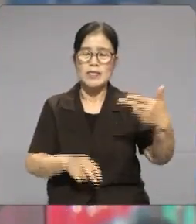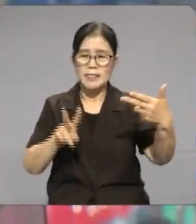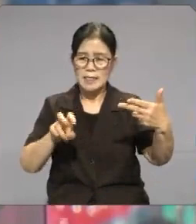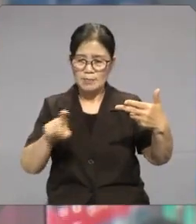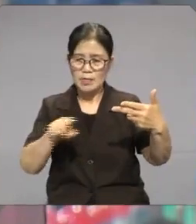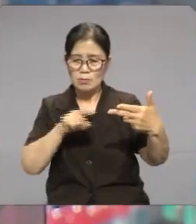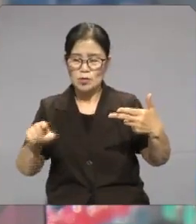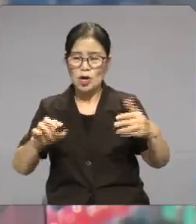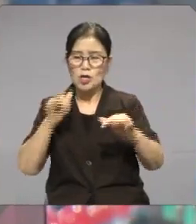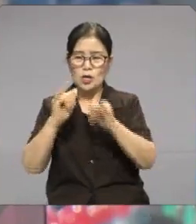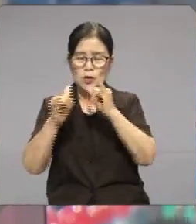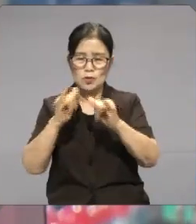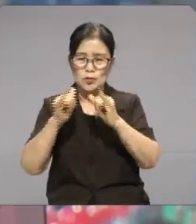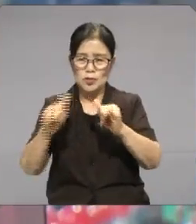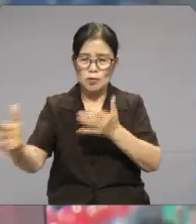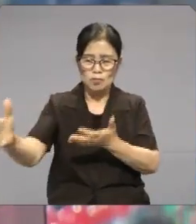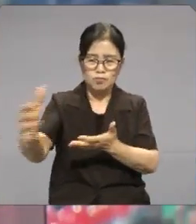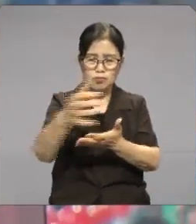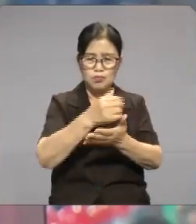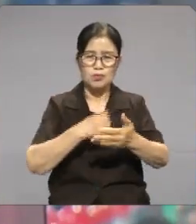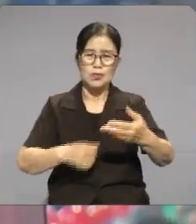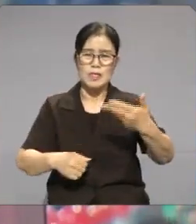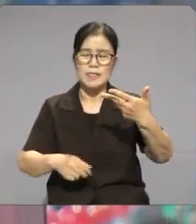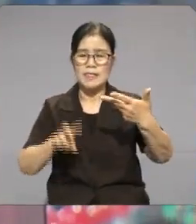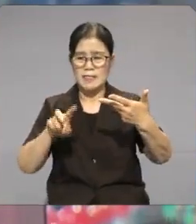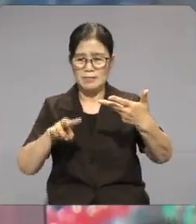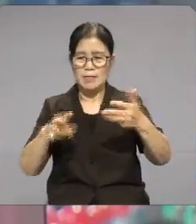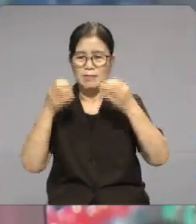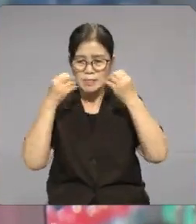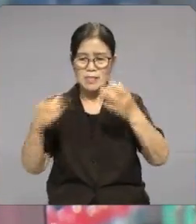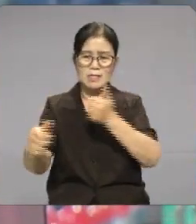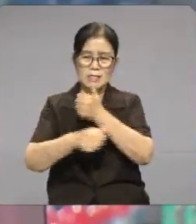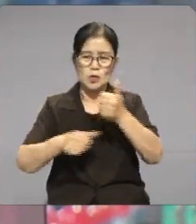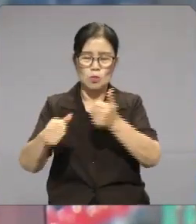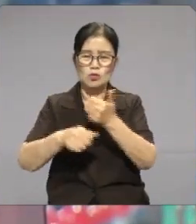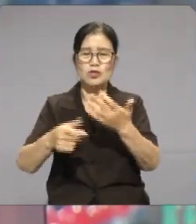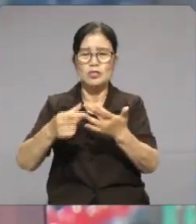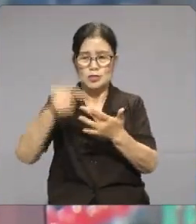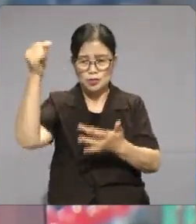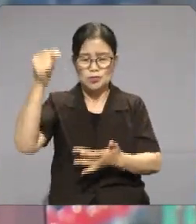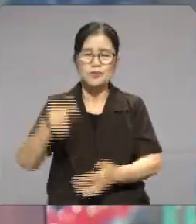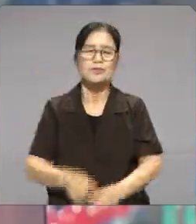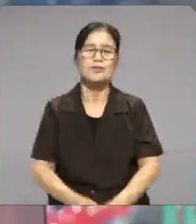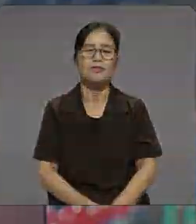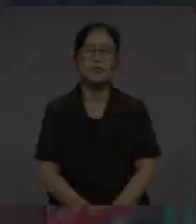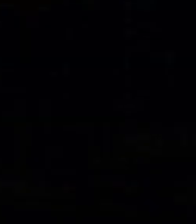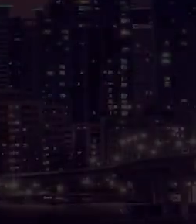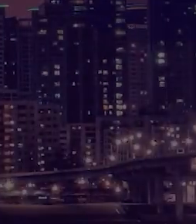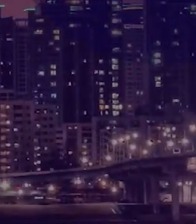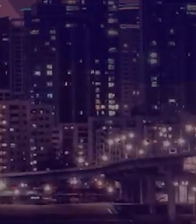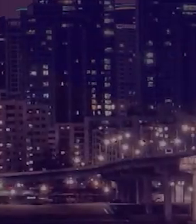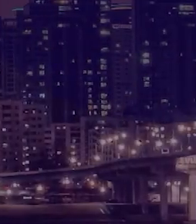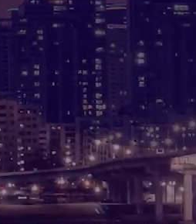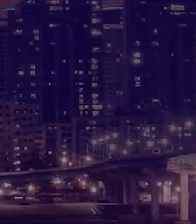이틀간 국민 여론조사를 거쳐 23일 새 지도부를 선출합니다. OBS 뉴스 황다인입니다.